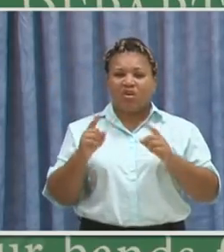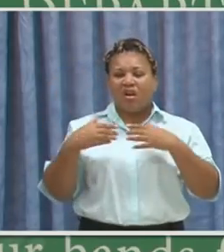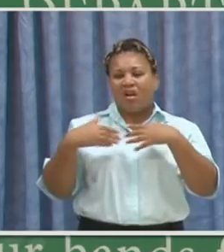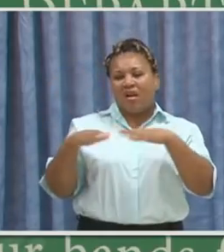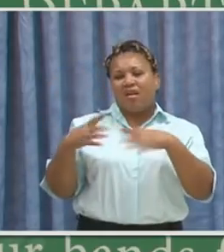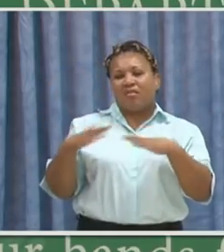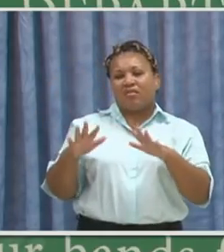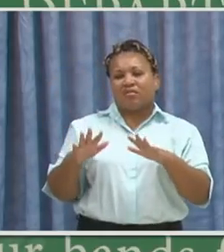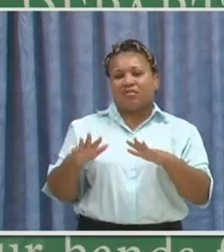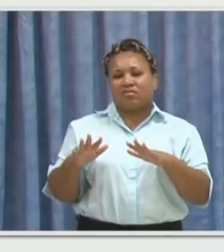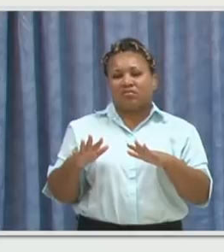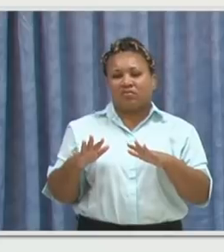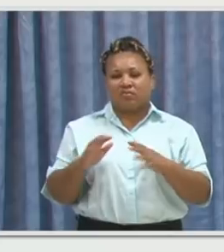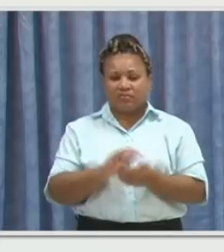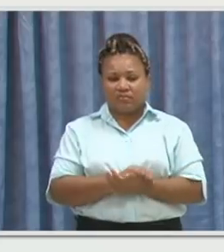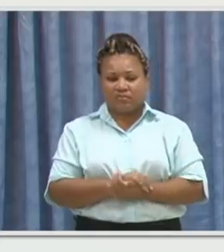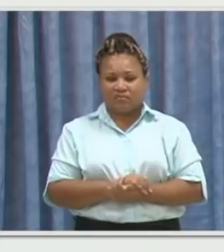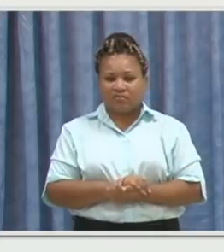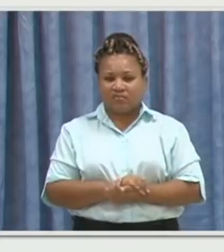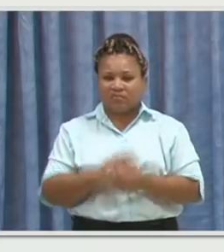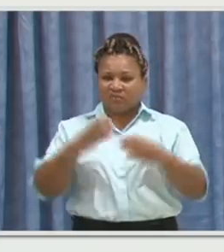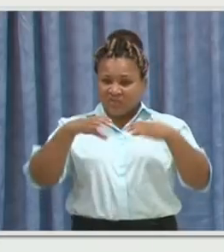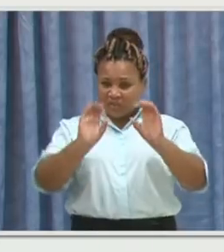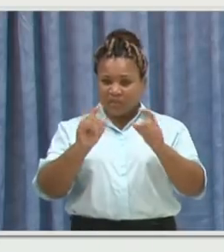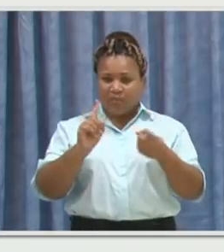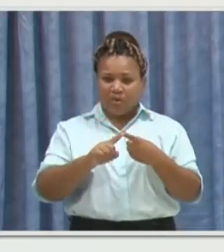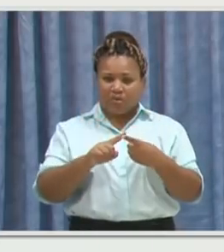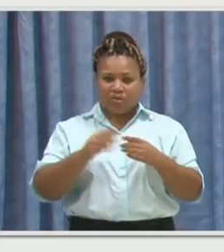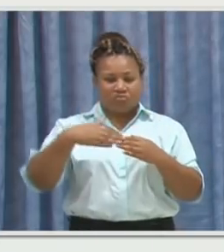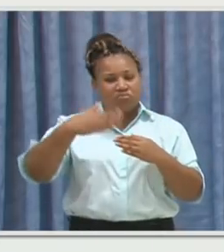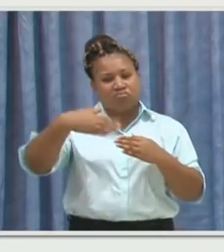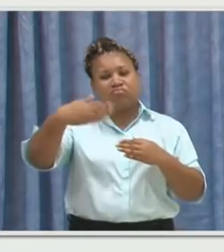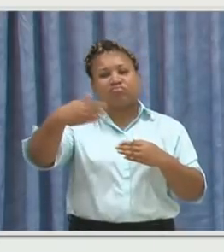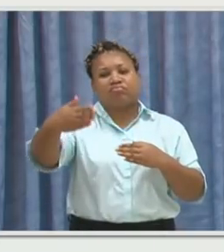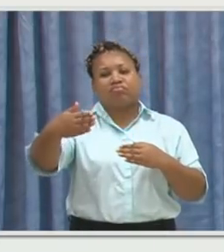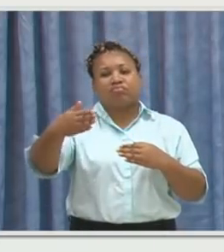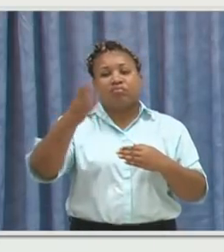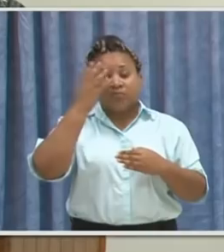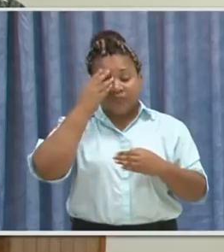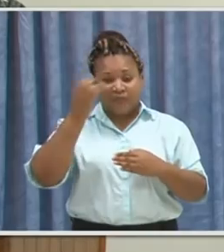Et ça m'a directement qui à cause non a duty of care et nous comment